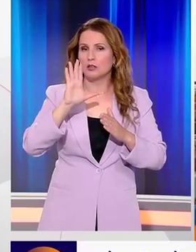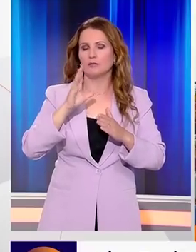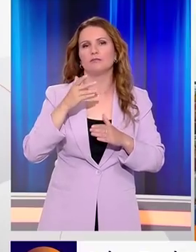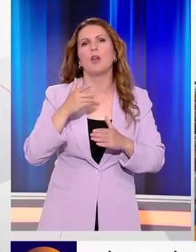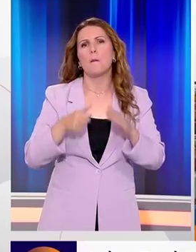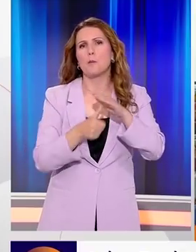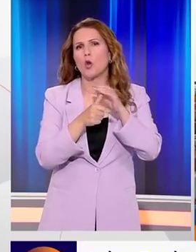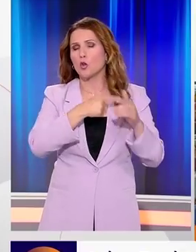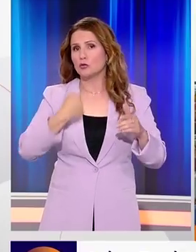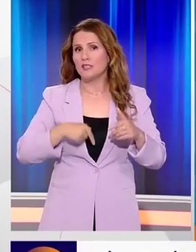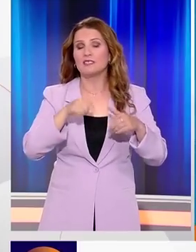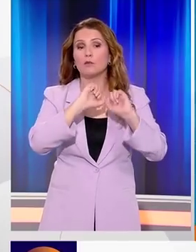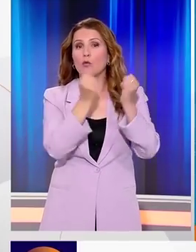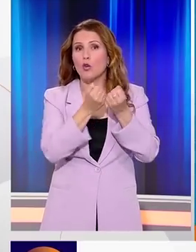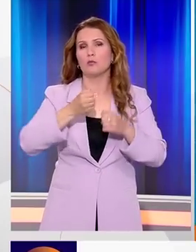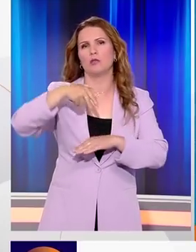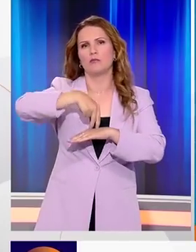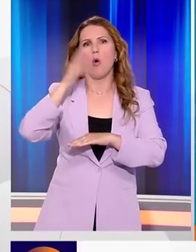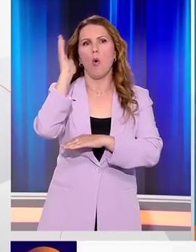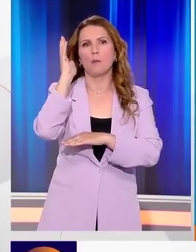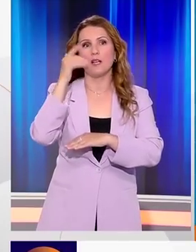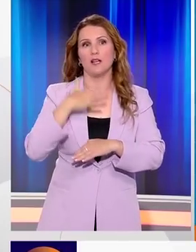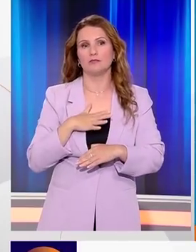με ομιλία του ο πρόεδρος της Κίνας.